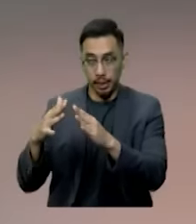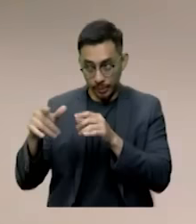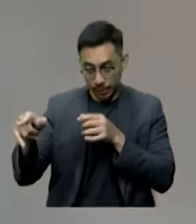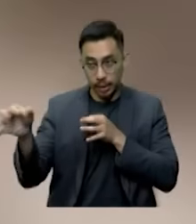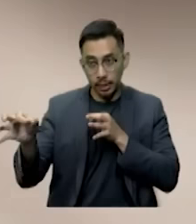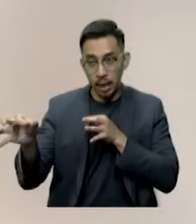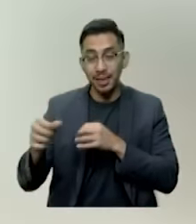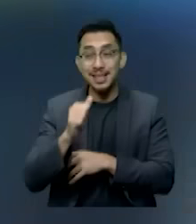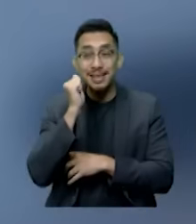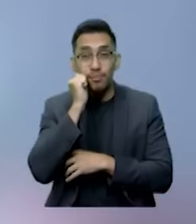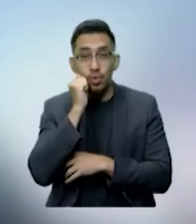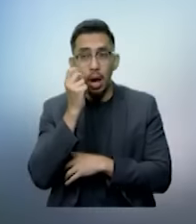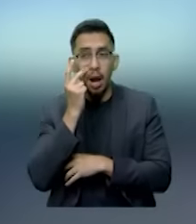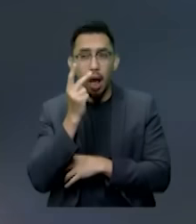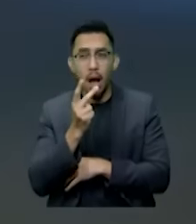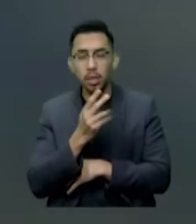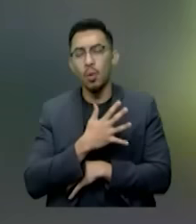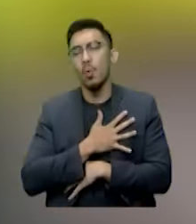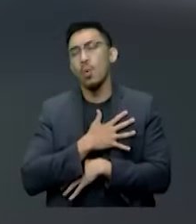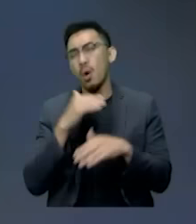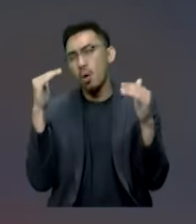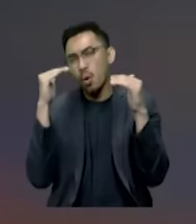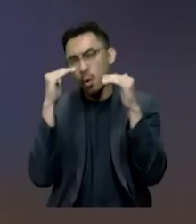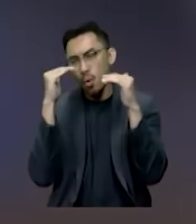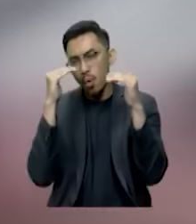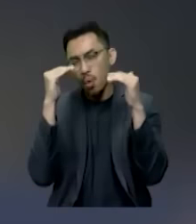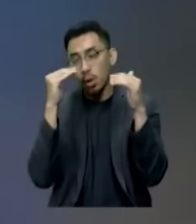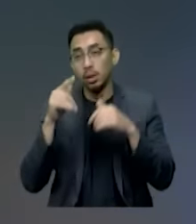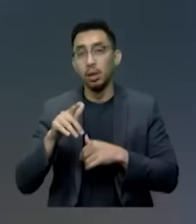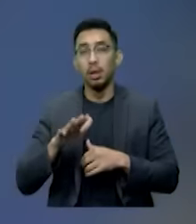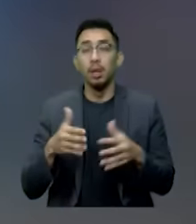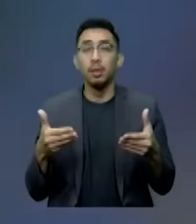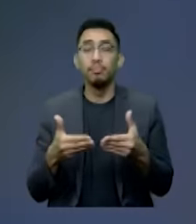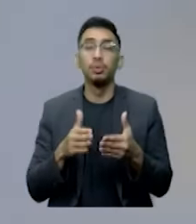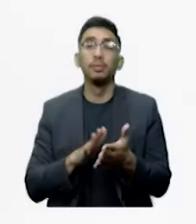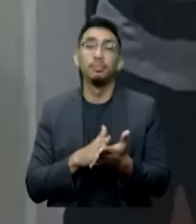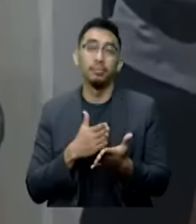Sang ibu histeris mengetahui anak kesayangannya ditemukan sudah tak bernyawa.